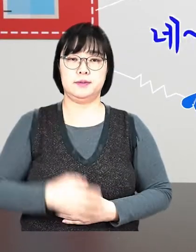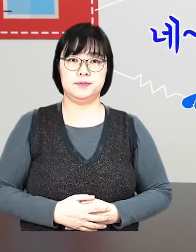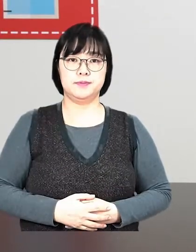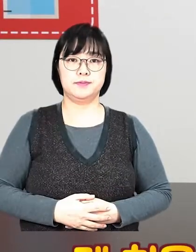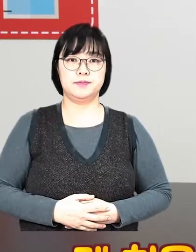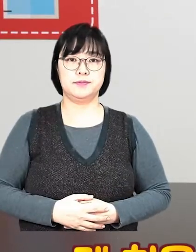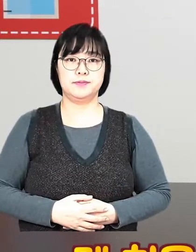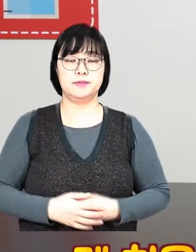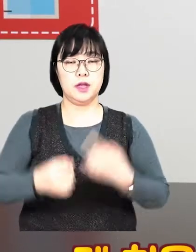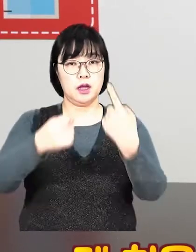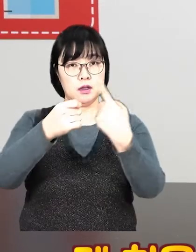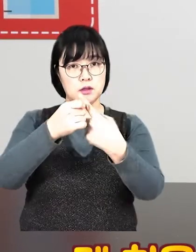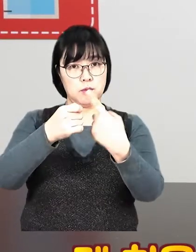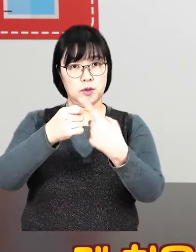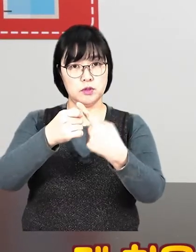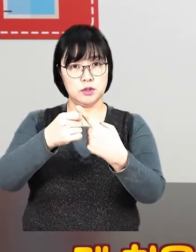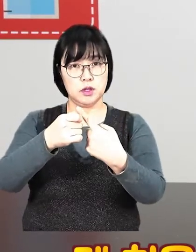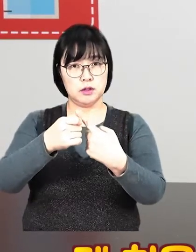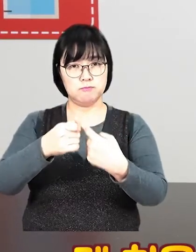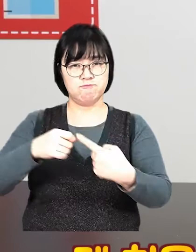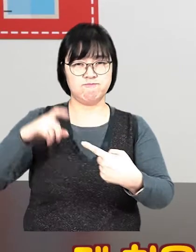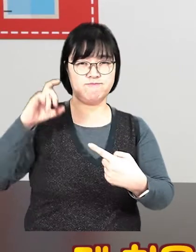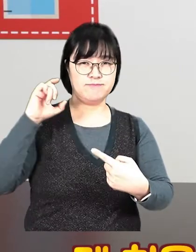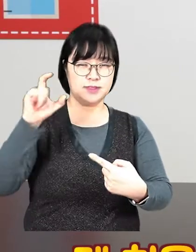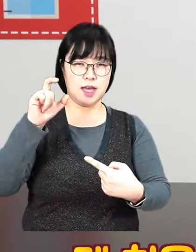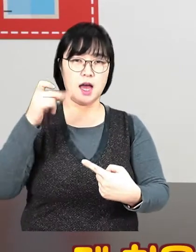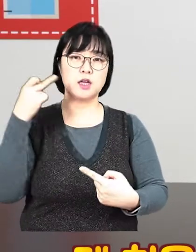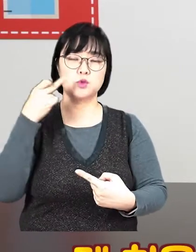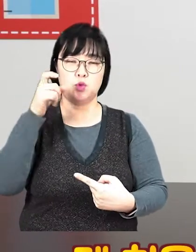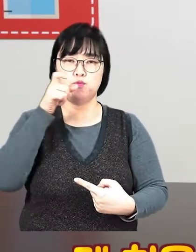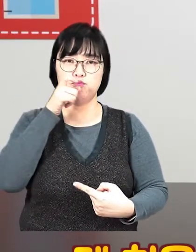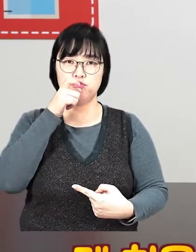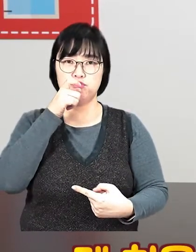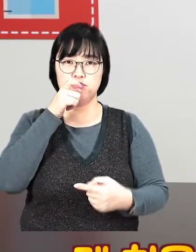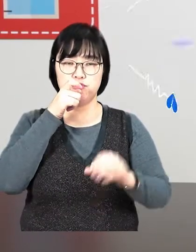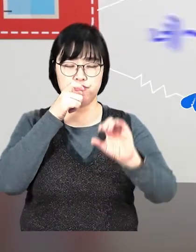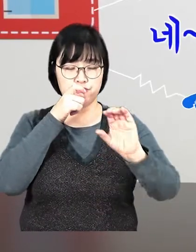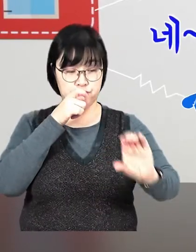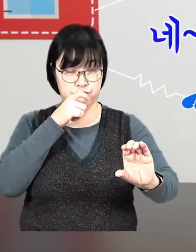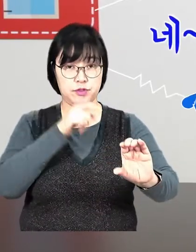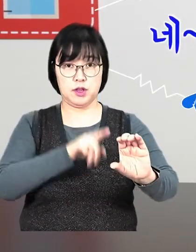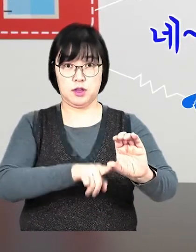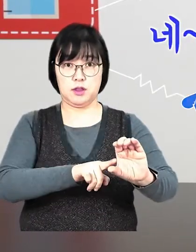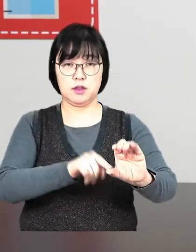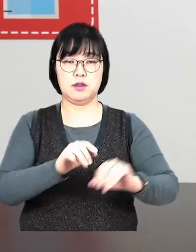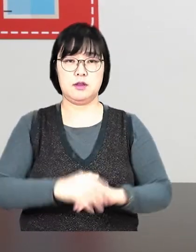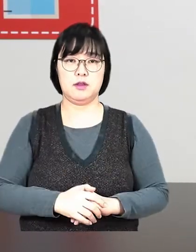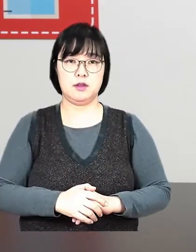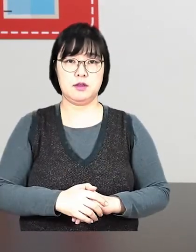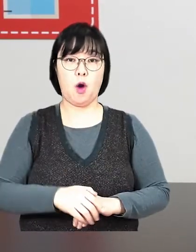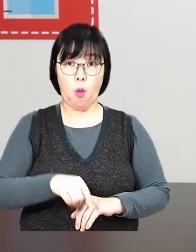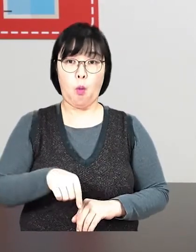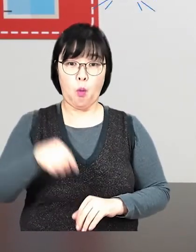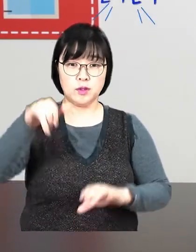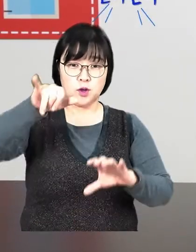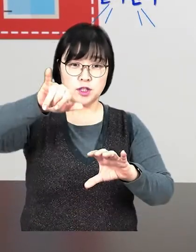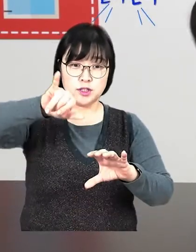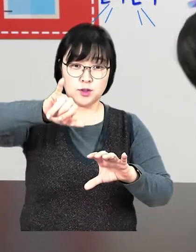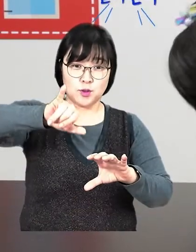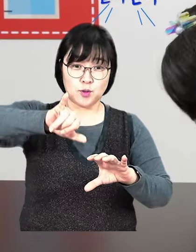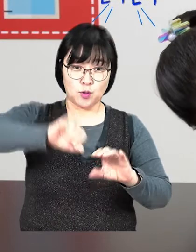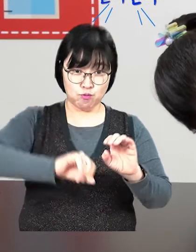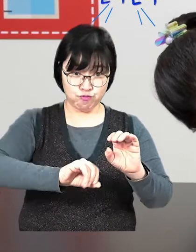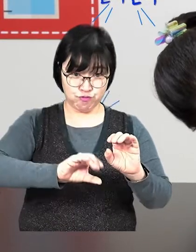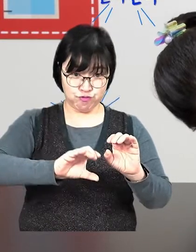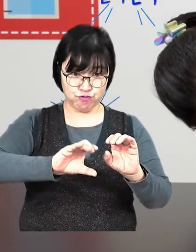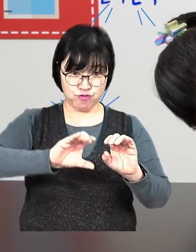맨 처음에 제일 진한 소금물 용액을 넣어줄게요. 들어간다 들어간다